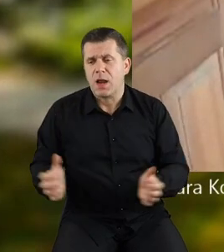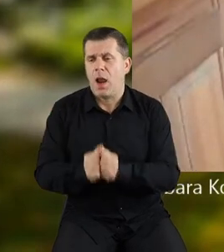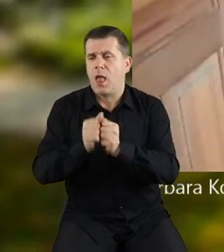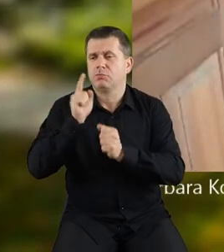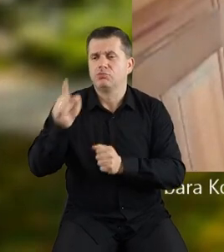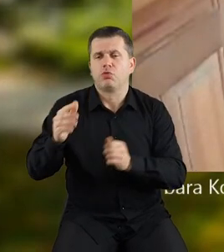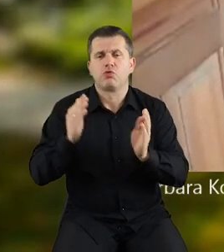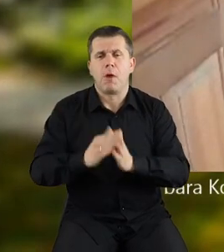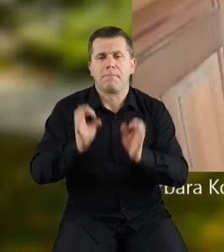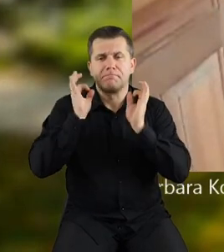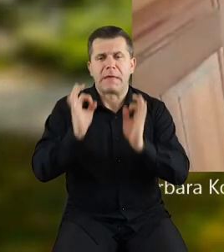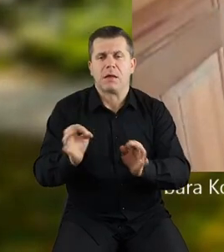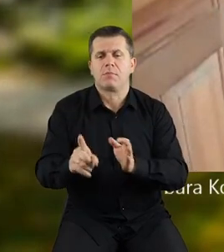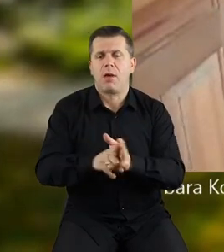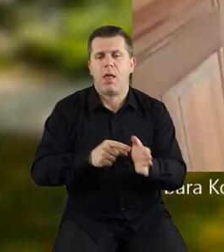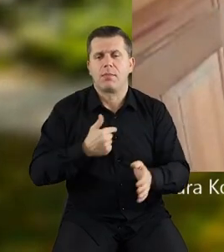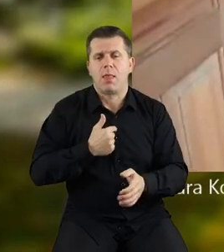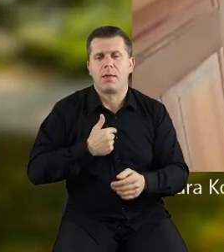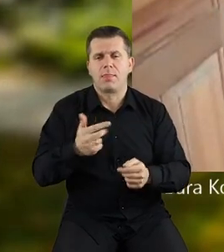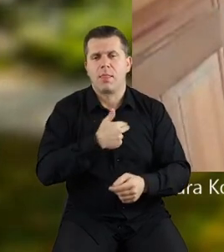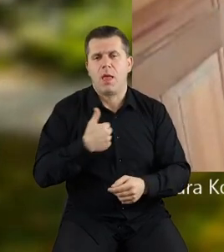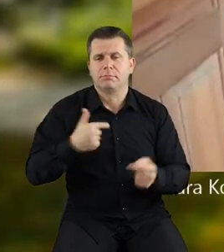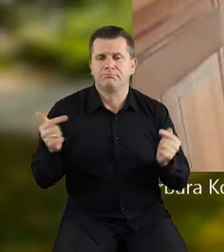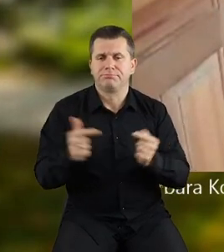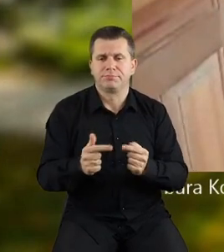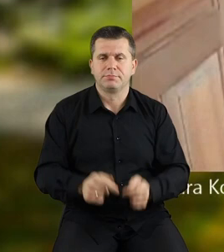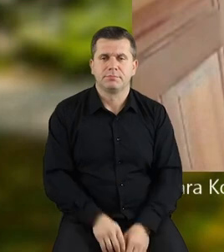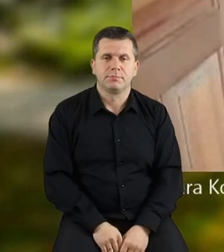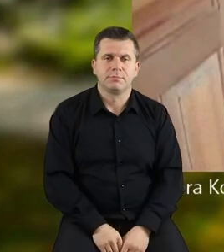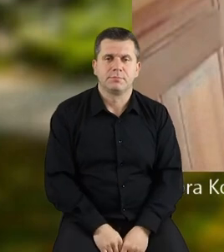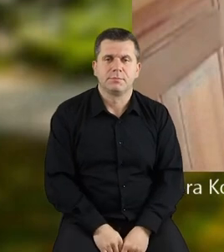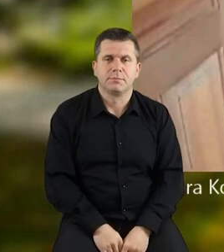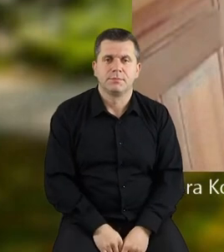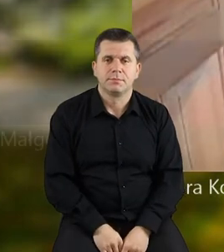znaleźć ten dom, który będzie naprawdę naszym.